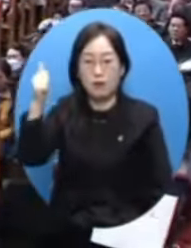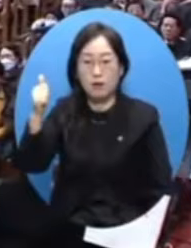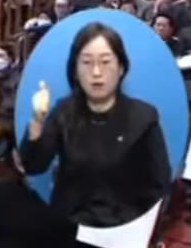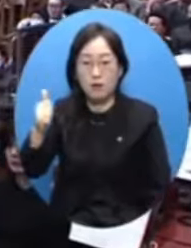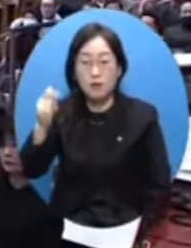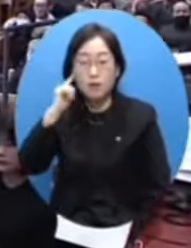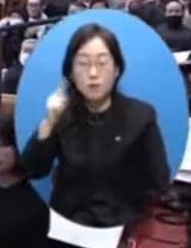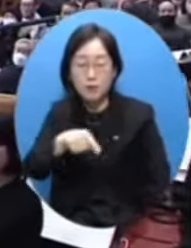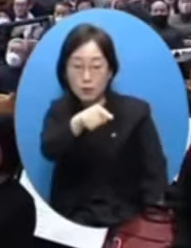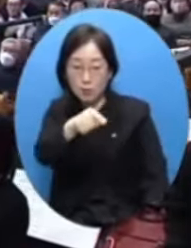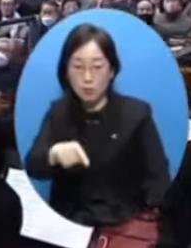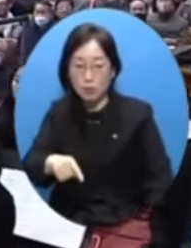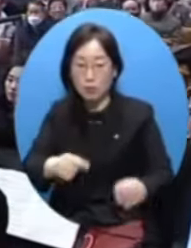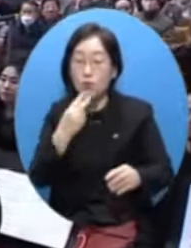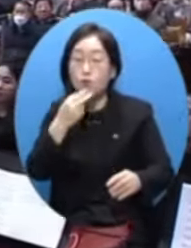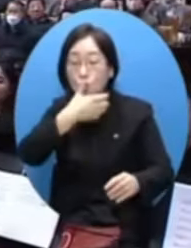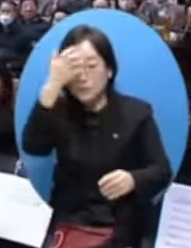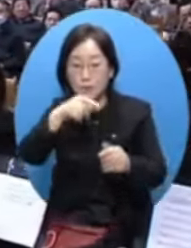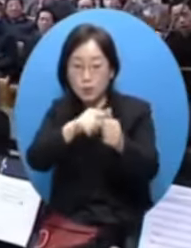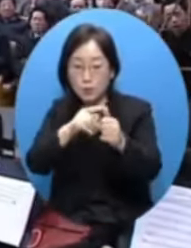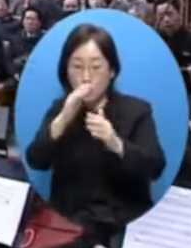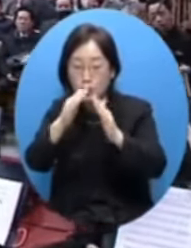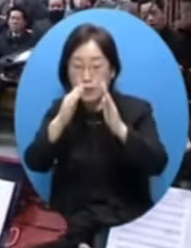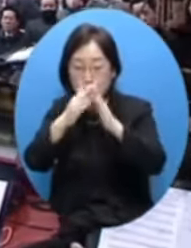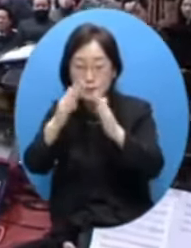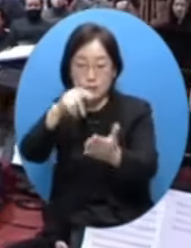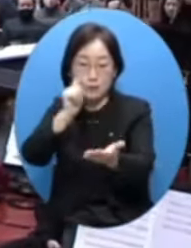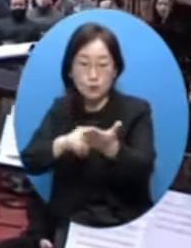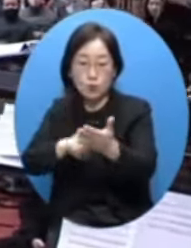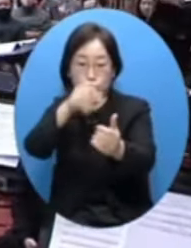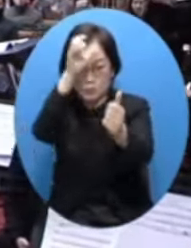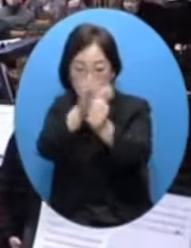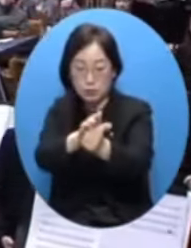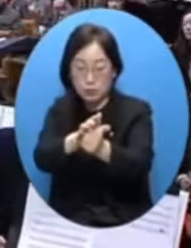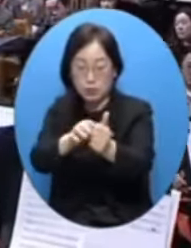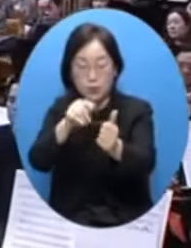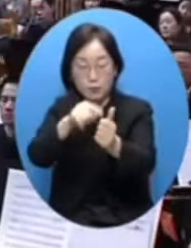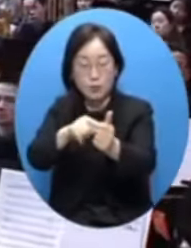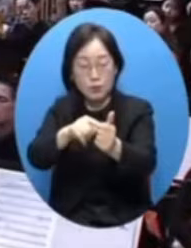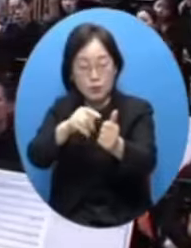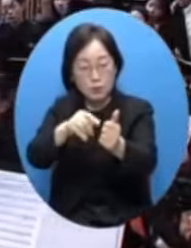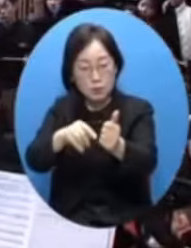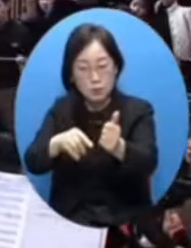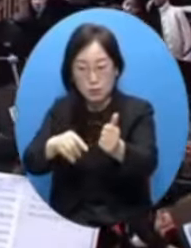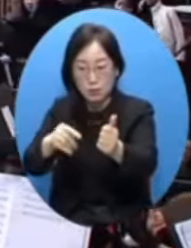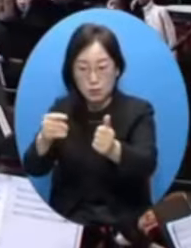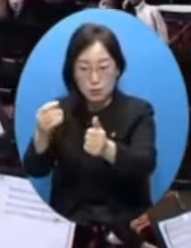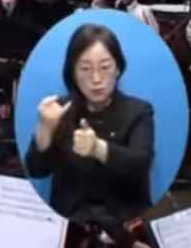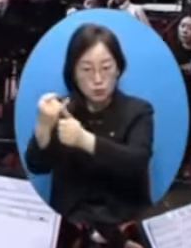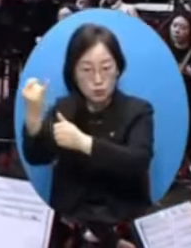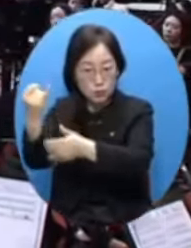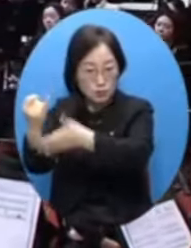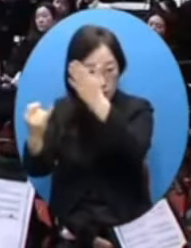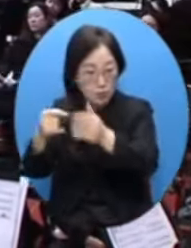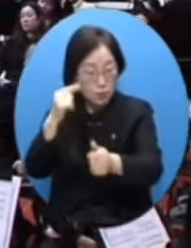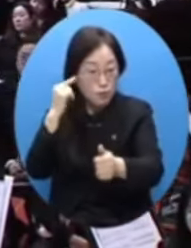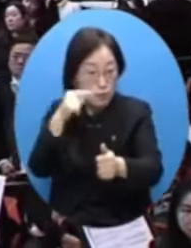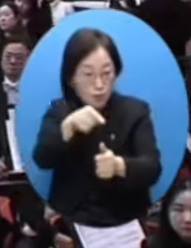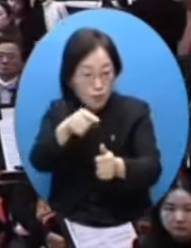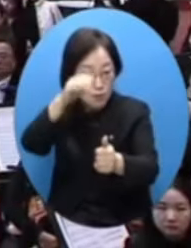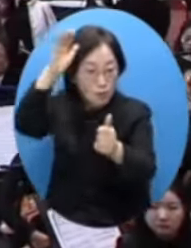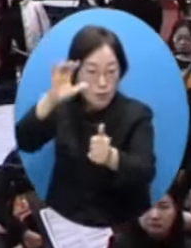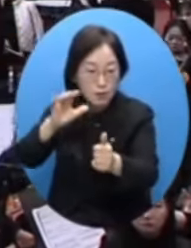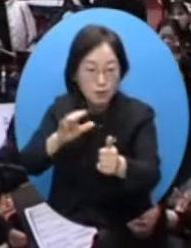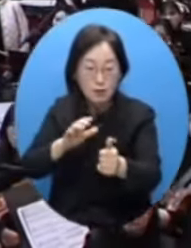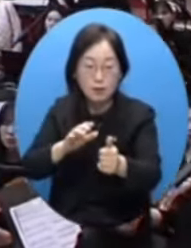자기가 신이 많은 가정 총무였기 때문에 불러다가 너 어찌 이런 일을 했느냐 한마디라도 물어봤으면 좋을 텐데 그냥 아내만